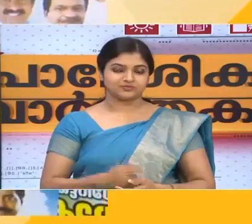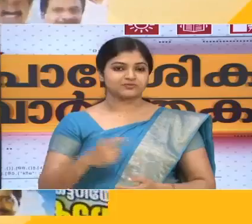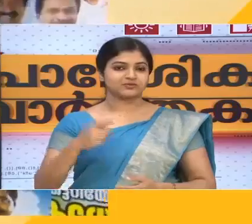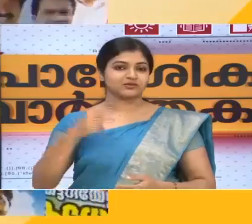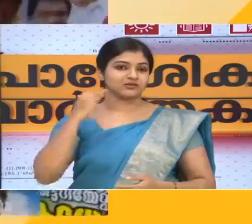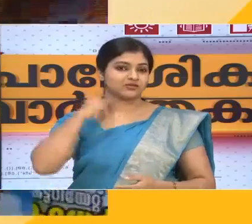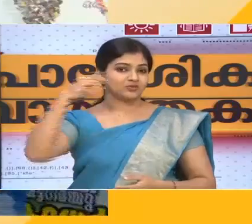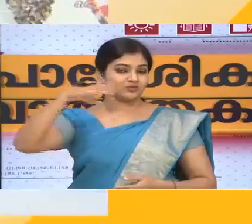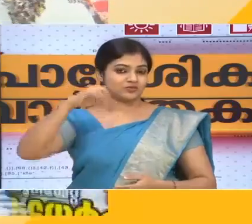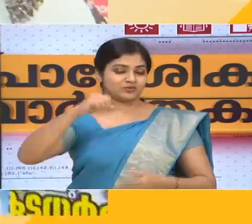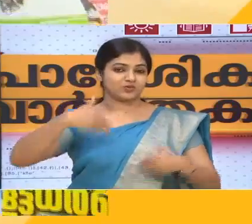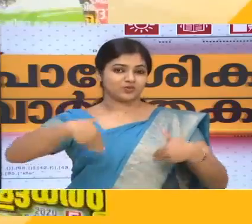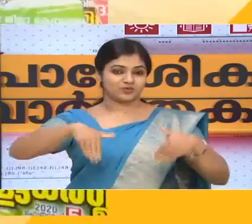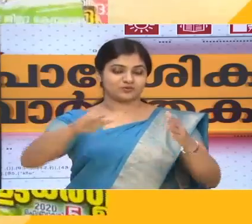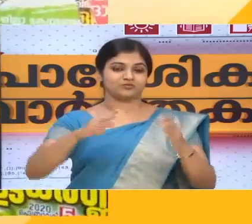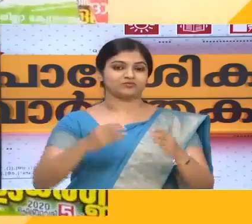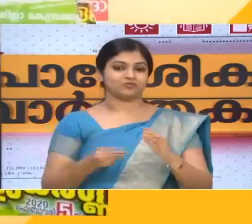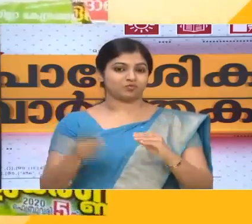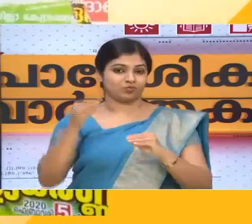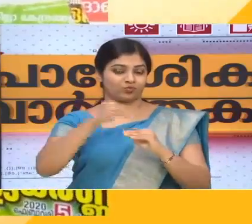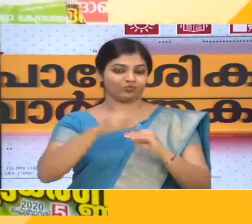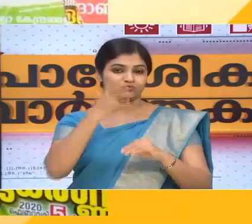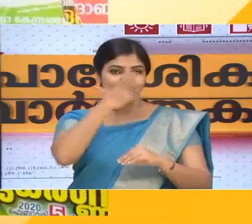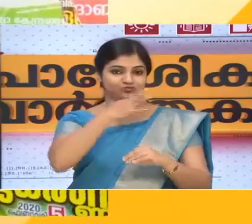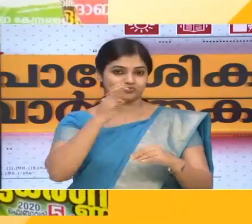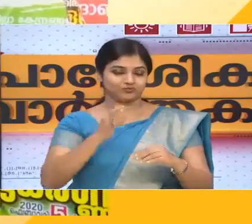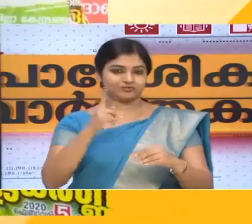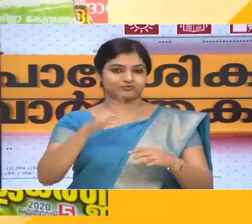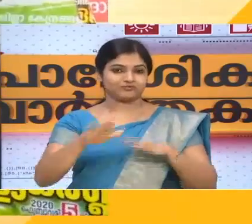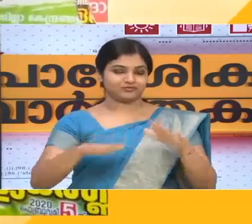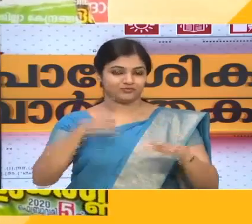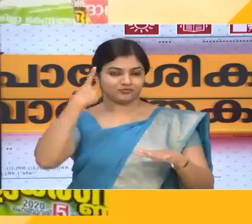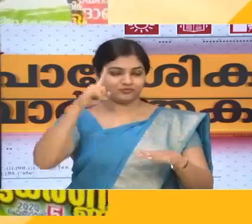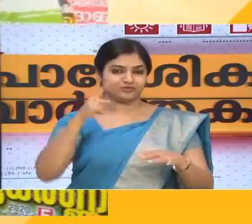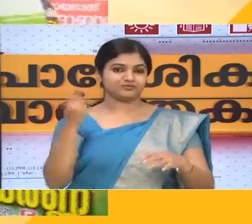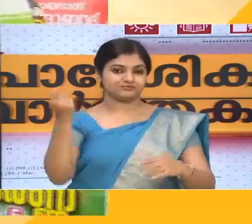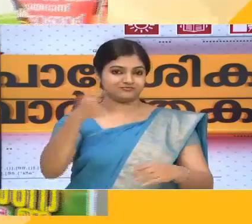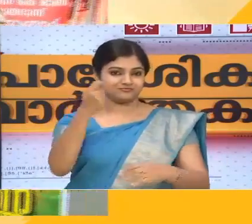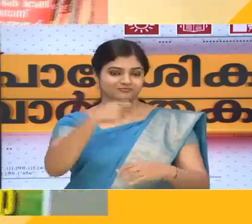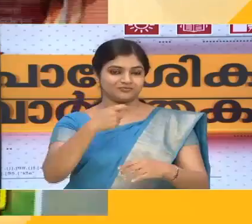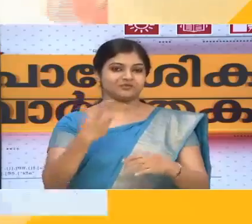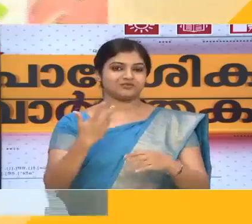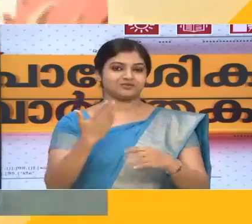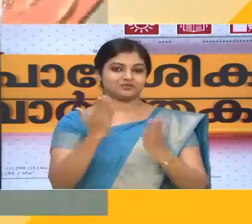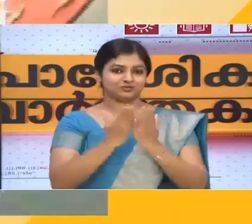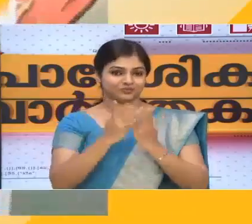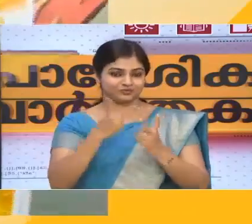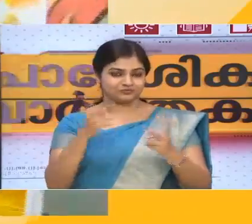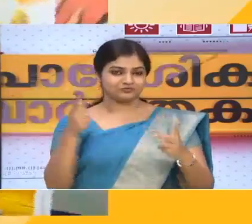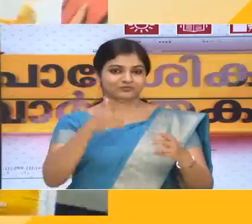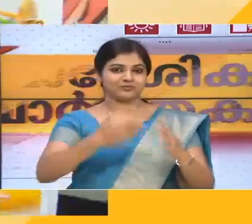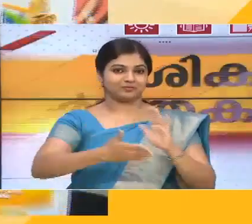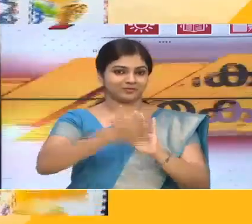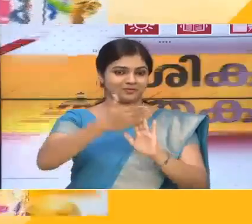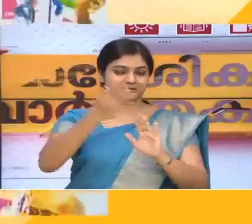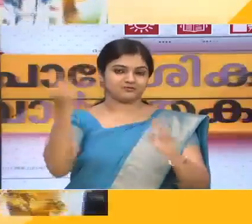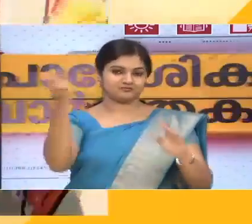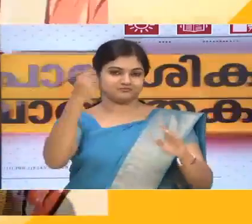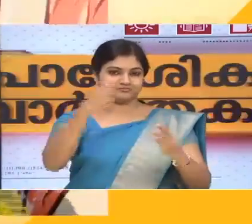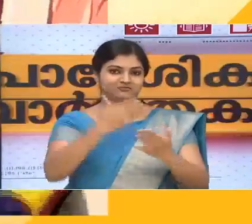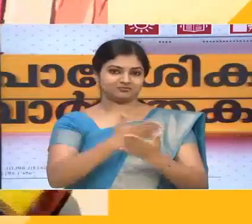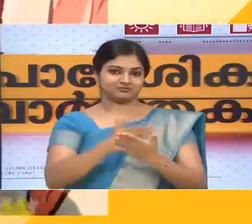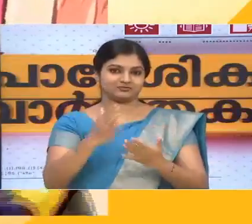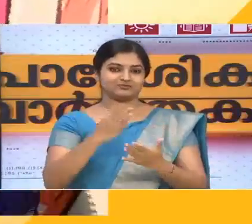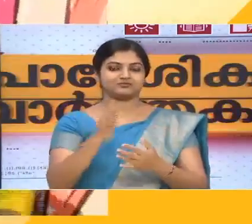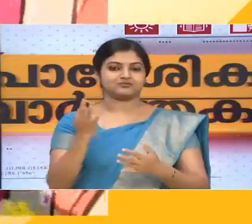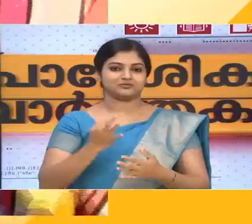തലസ്ഥാന നഗരിയുടെ നിരത്തുകളെ കൂടുതൽ മനോഹരമാക്കാനായാണ് കലാകാരന്മാരും ഫൈൻ ആർട്സ് കോളേജ് വിദ്യാർത്ഥികളും ചേർന്ന് മതിലുകളെ ക്യാൻവാസ് ആക്കിയത്.